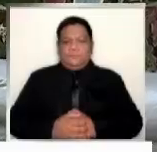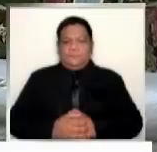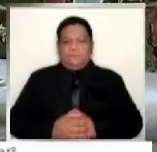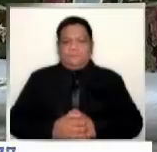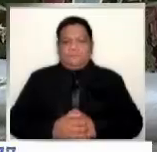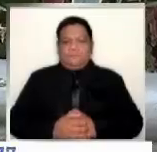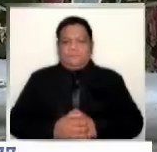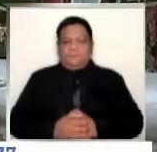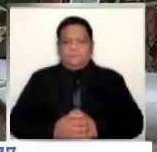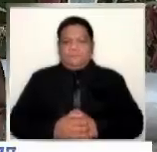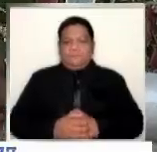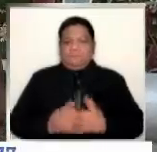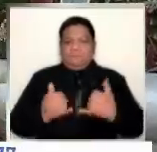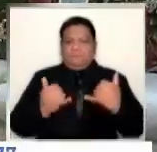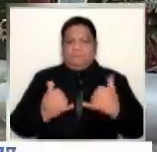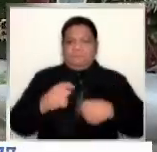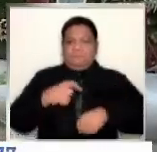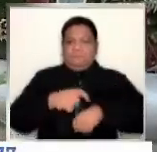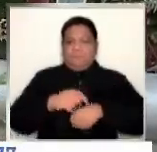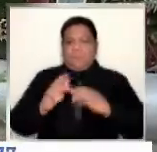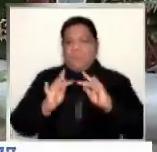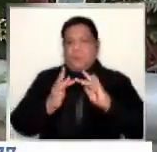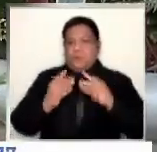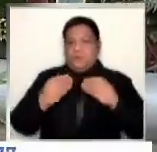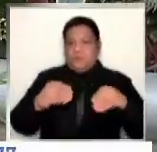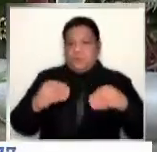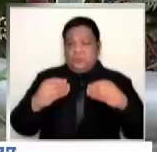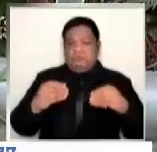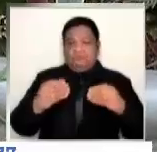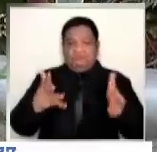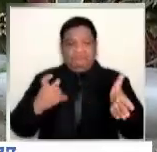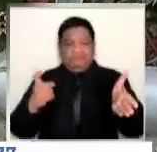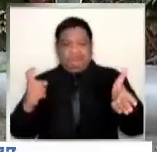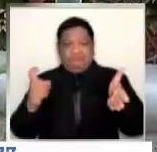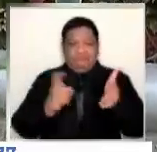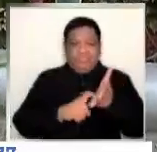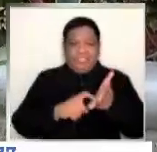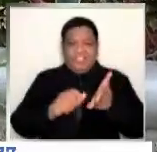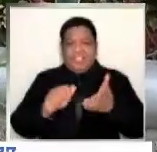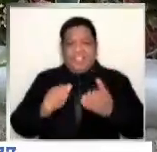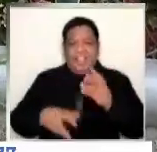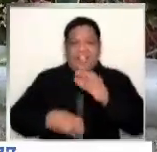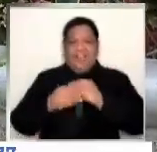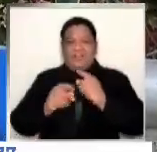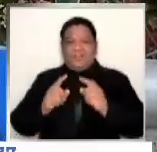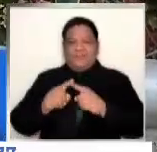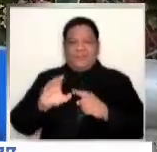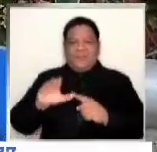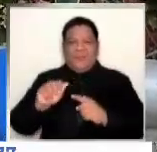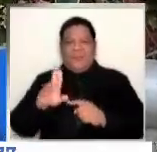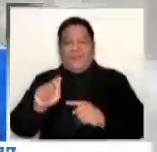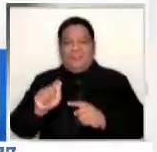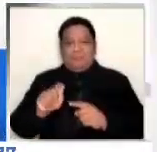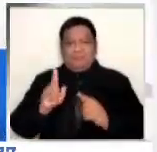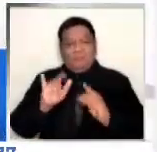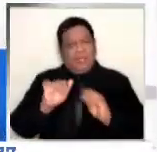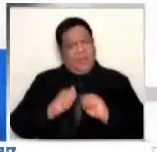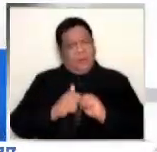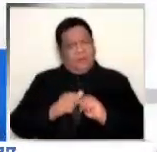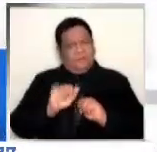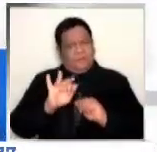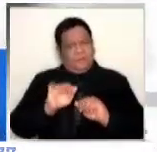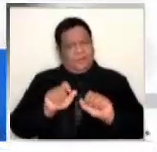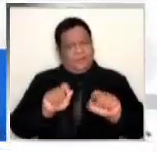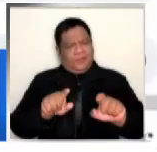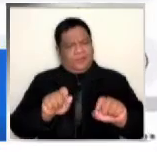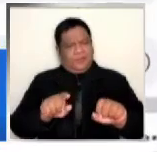Ngayong panahon ng online shopping, add to cart agad-agad. Nako, pero paano kung ay binebenta online, bata?